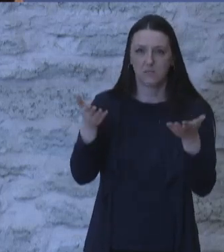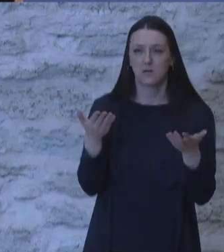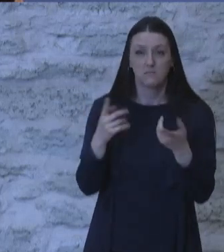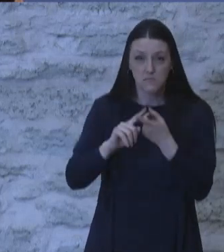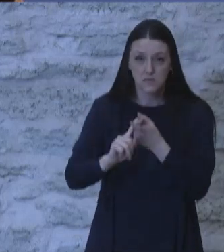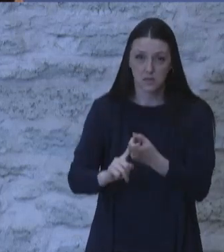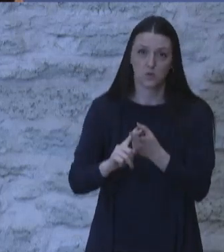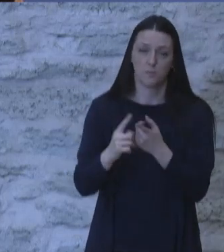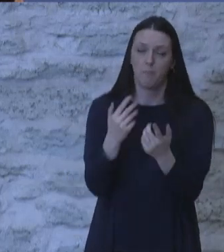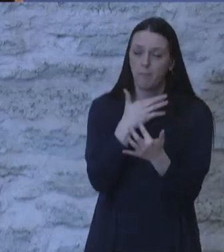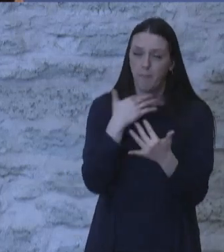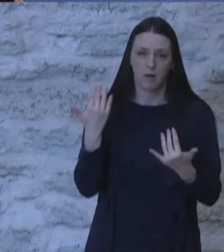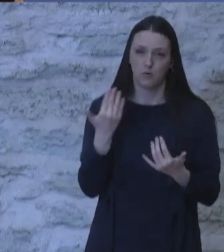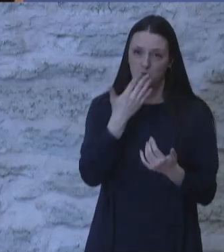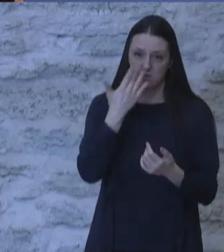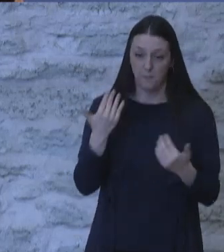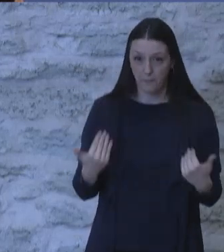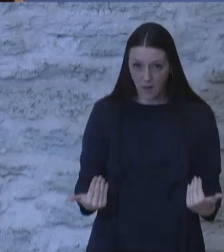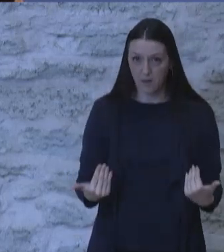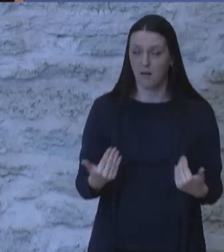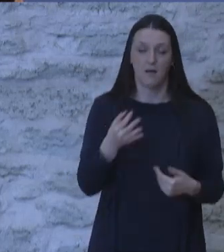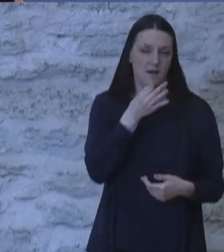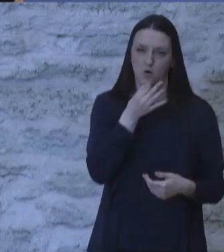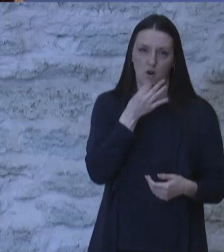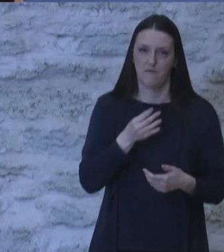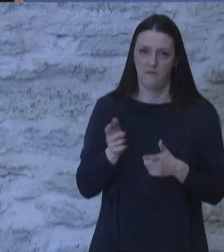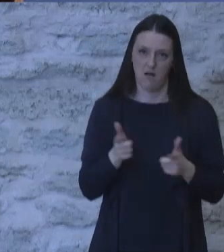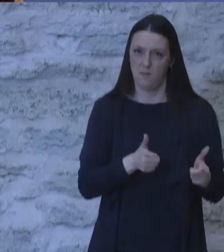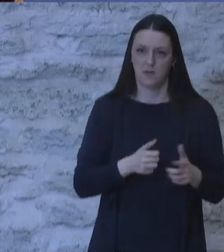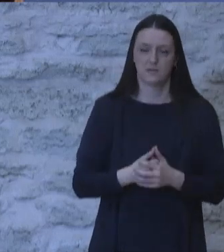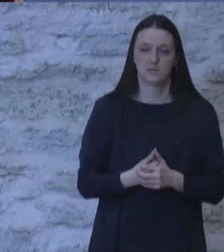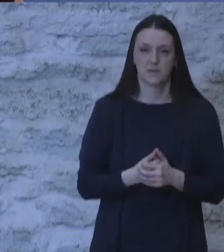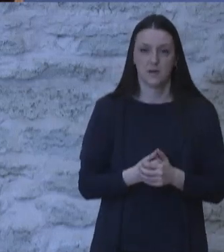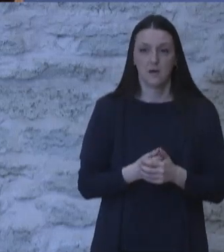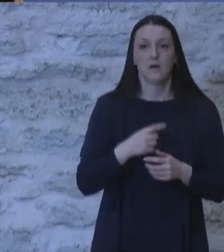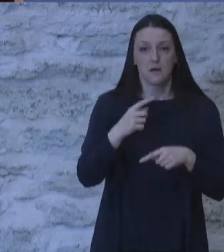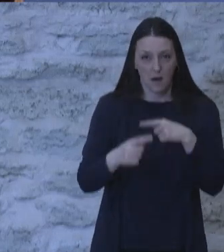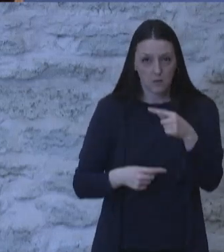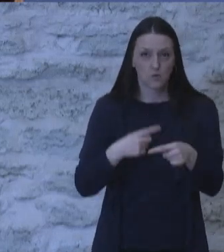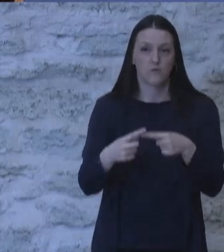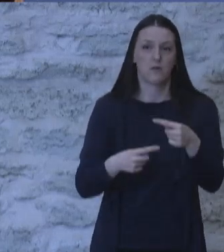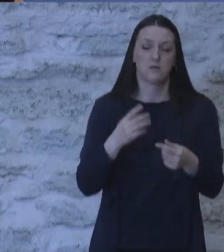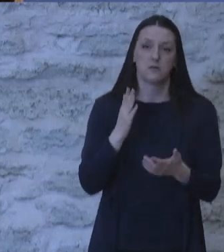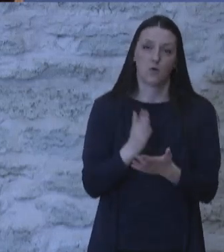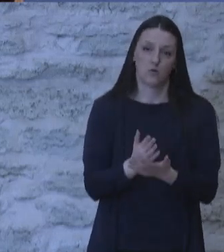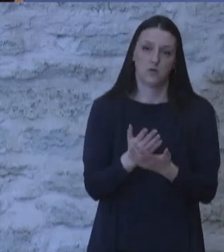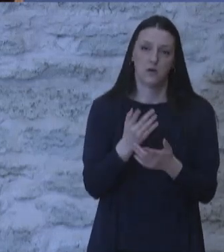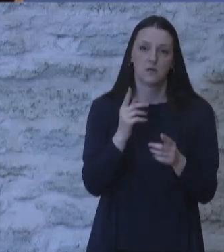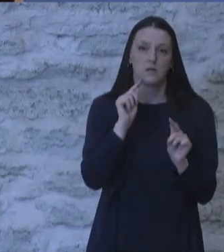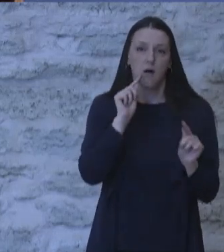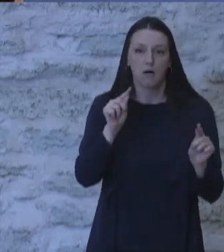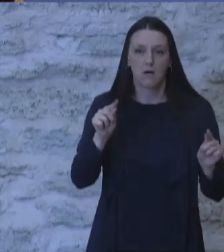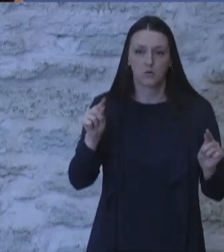asjaoludest. Täna ei ole meil neid asjaolusid. Jätkuvalt on nakatumine